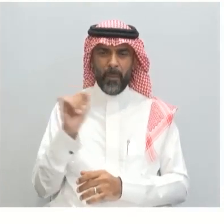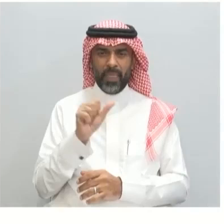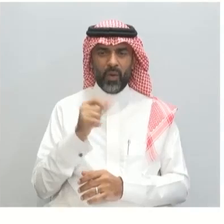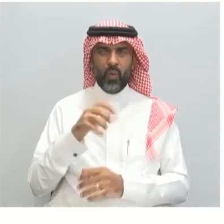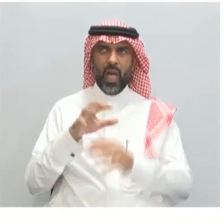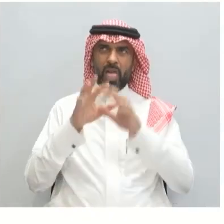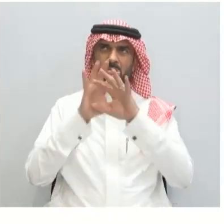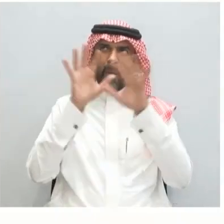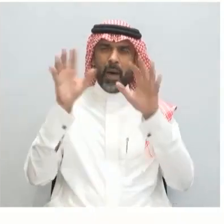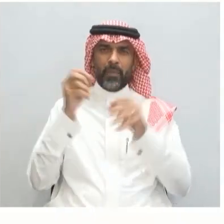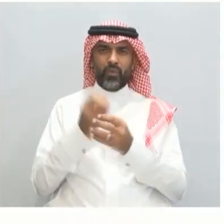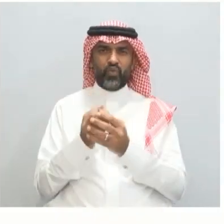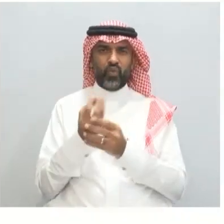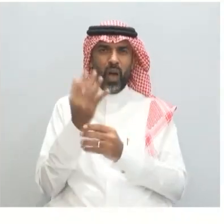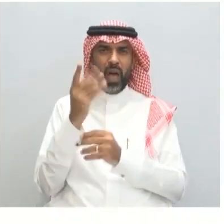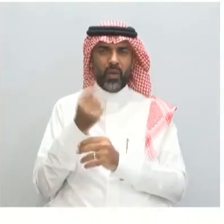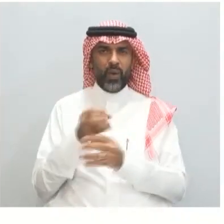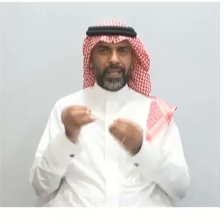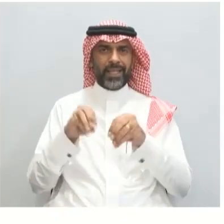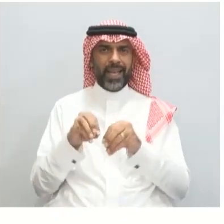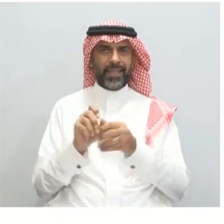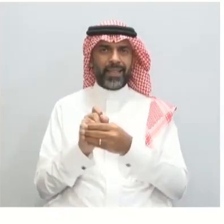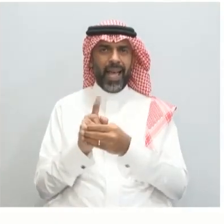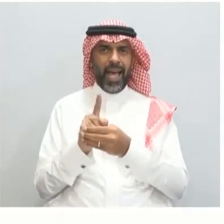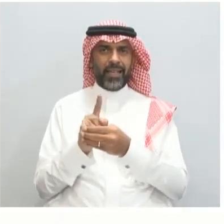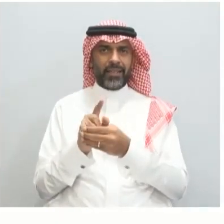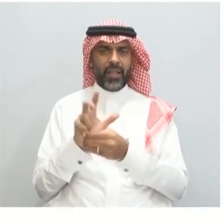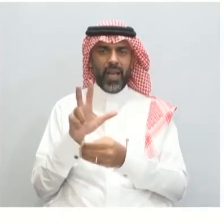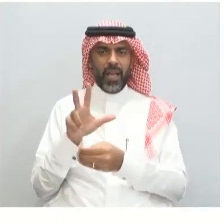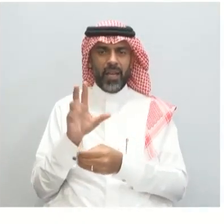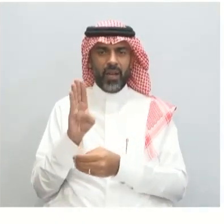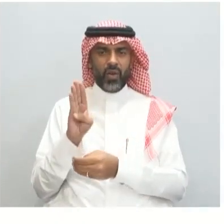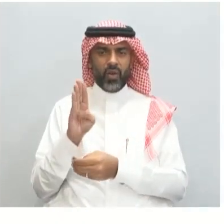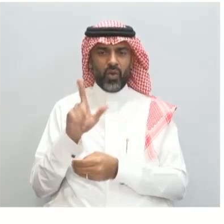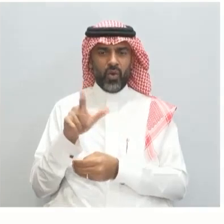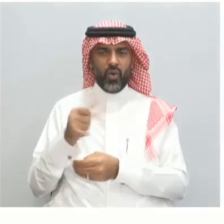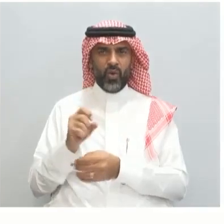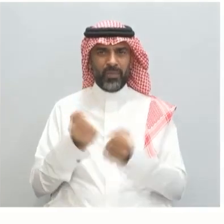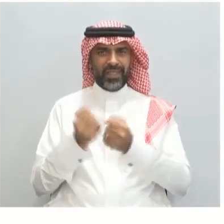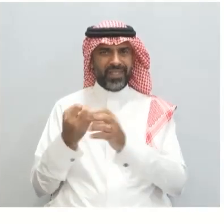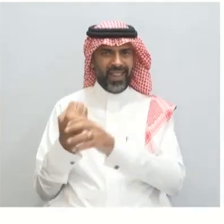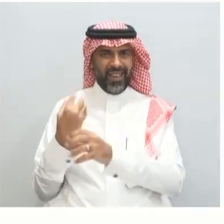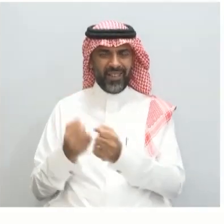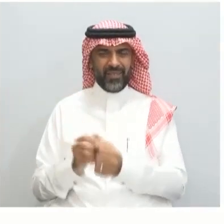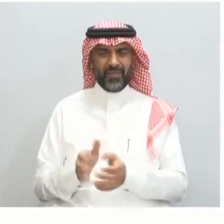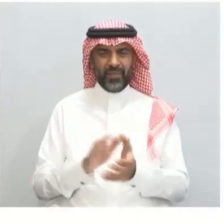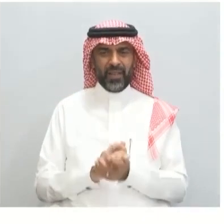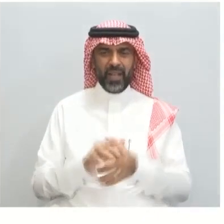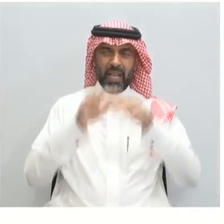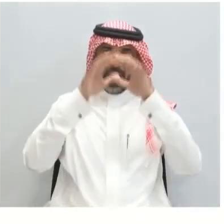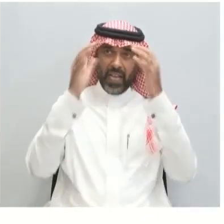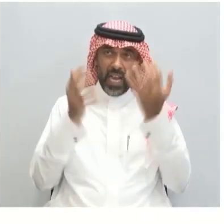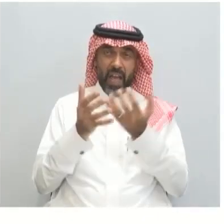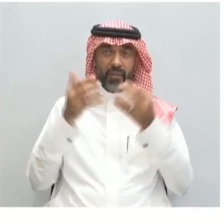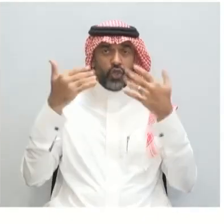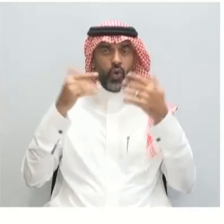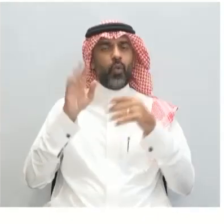الدخاني وايضا زياده غاز الكلورو فلور كربون الغلاف الجوي ايضا